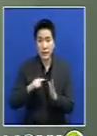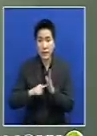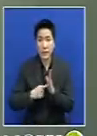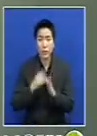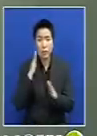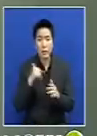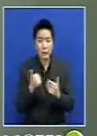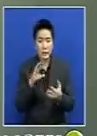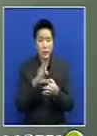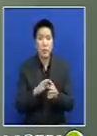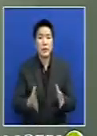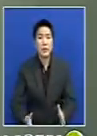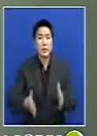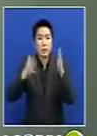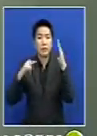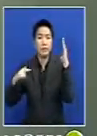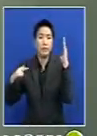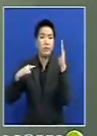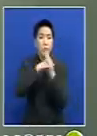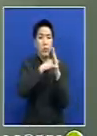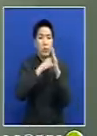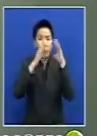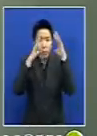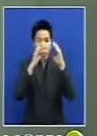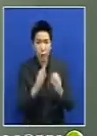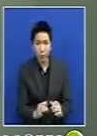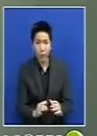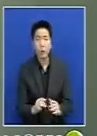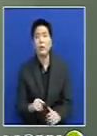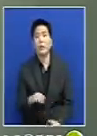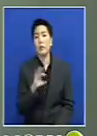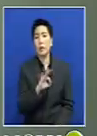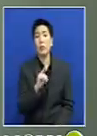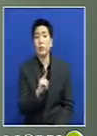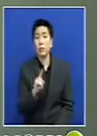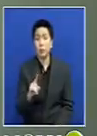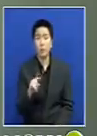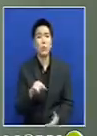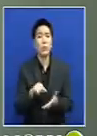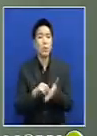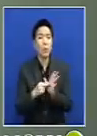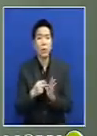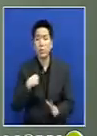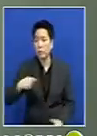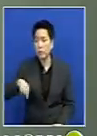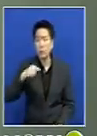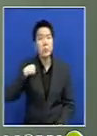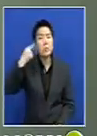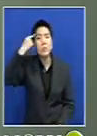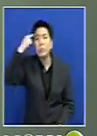ายเหตุการณ์นายวันๆด้วยซ้ำไปนะที่เราไม่เคยเชื่อหรือไม่เคยคิดไม่เคย